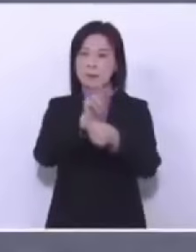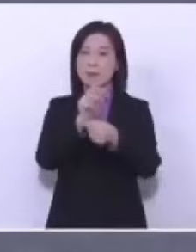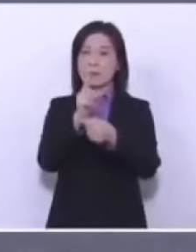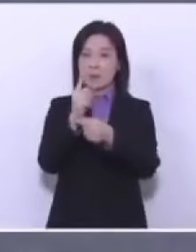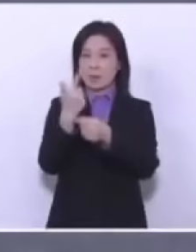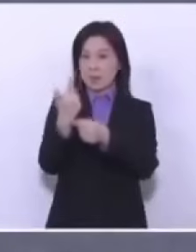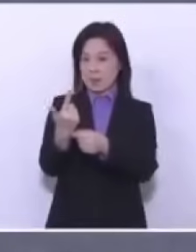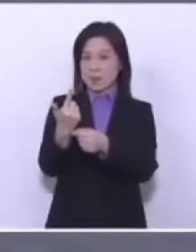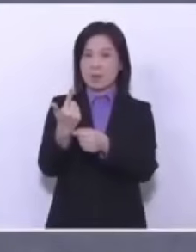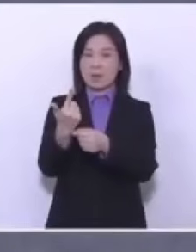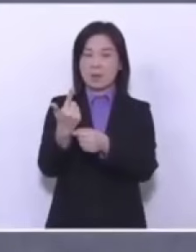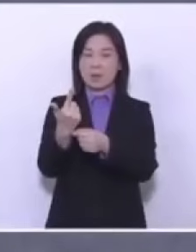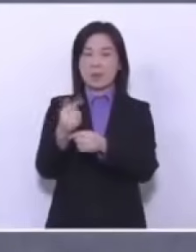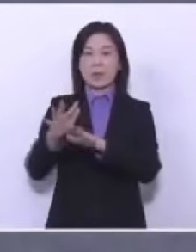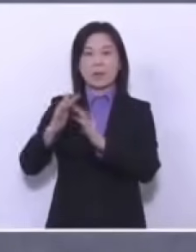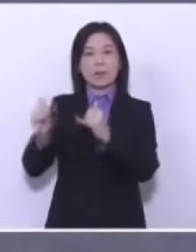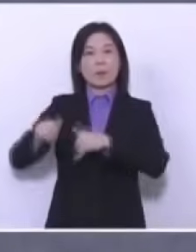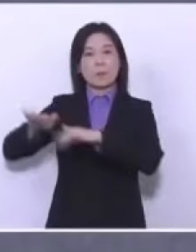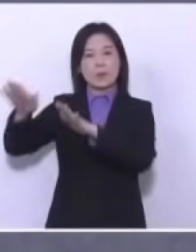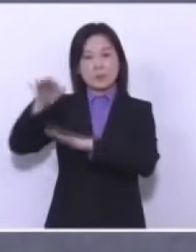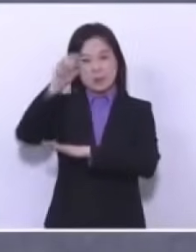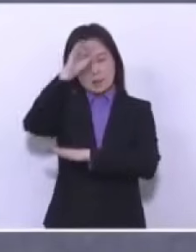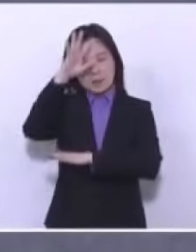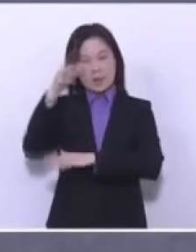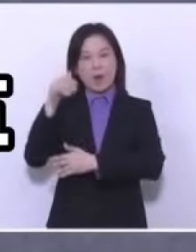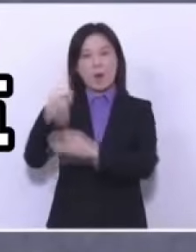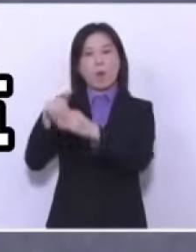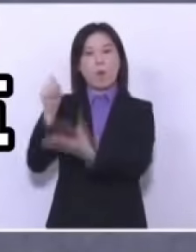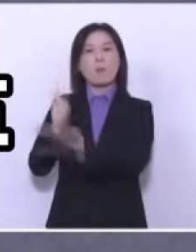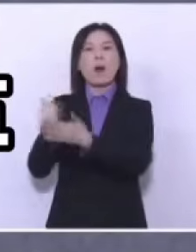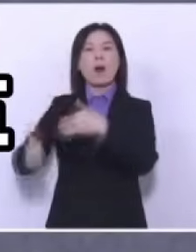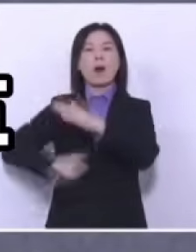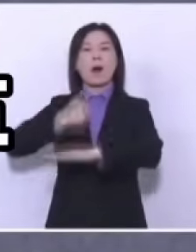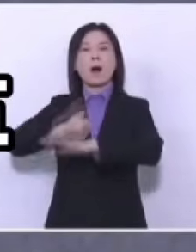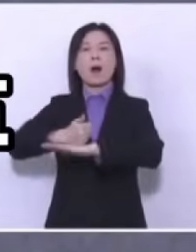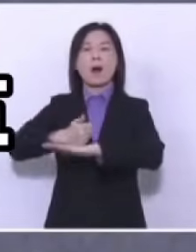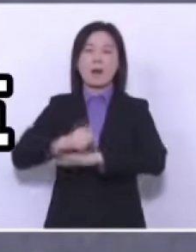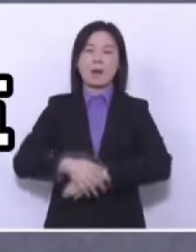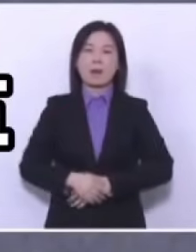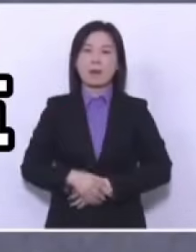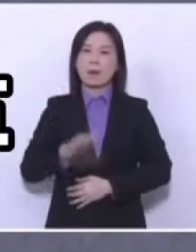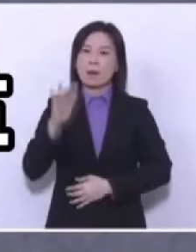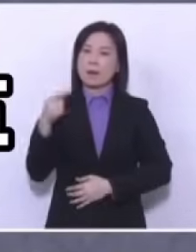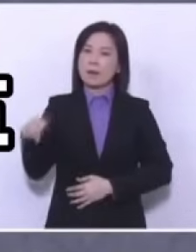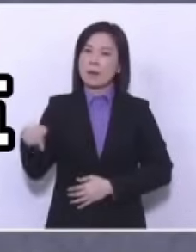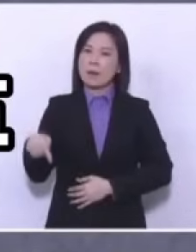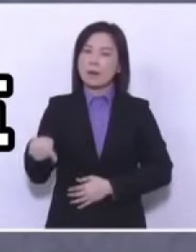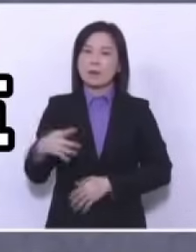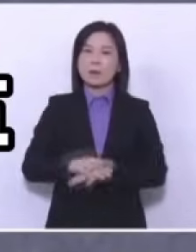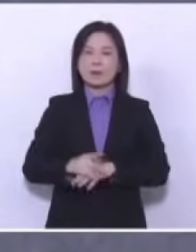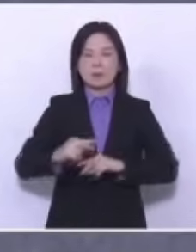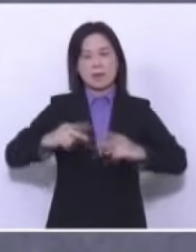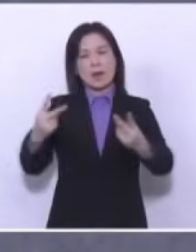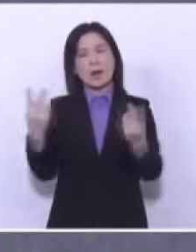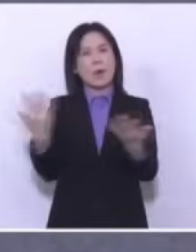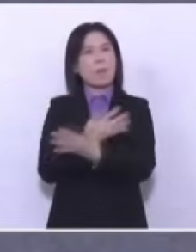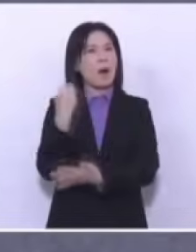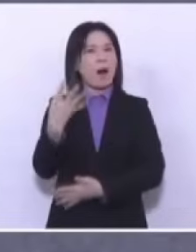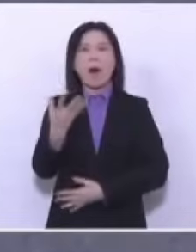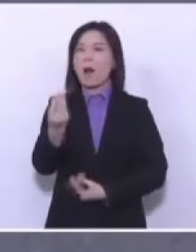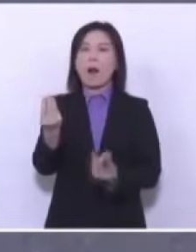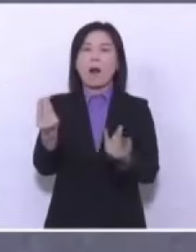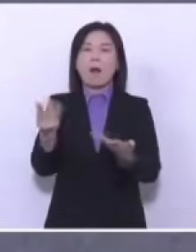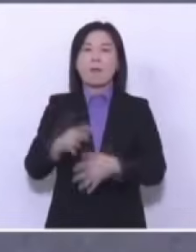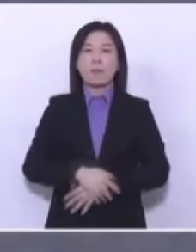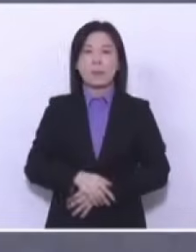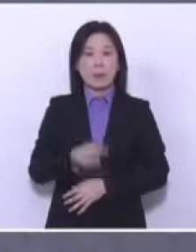2016年，民进党完全执政，但是他却没有带来全面的改革。我们看